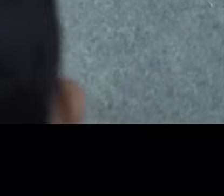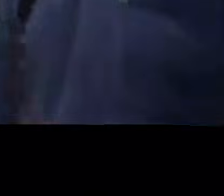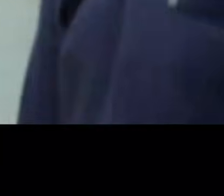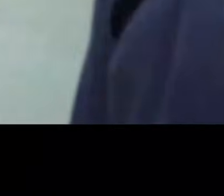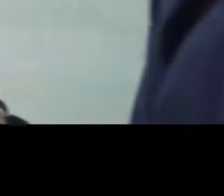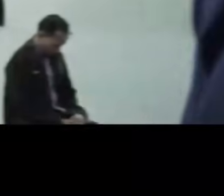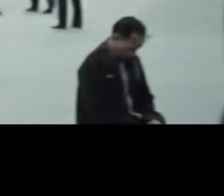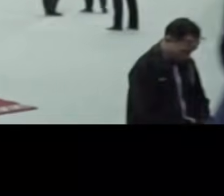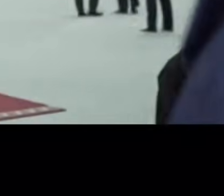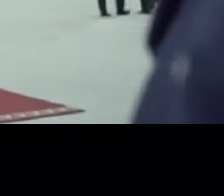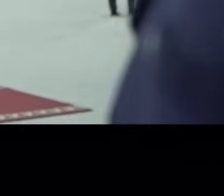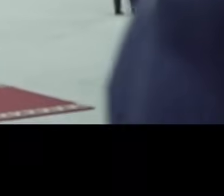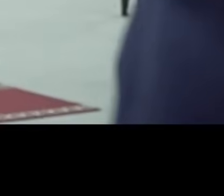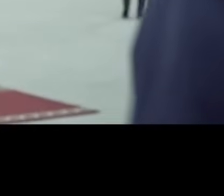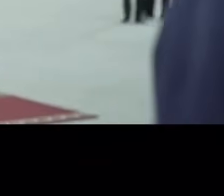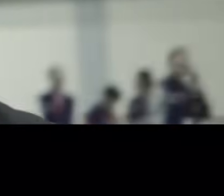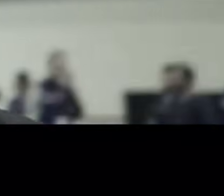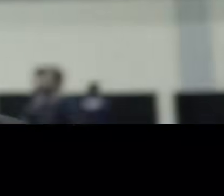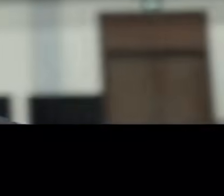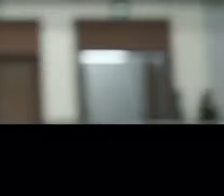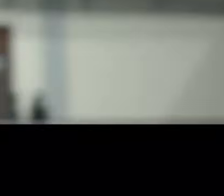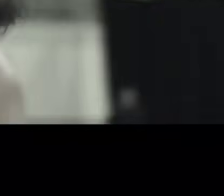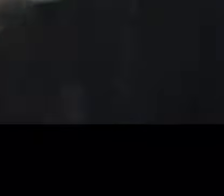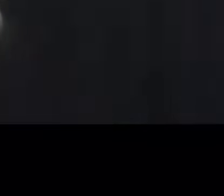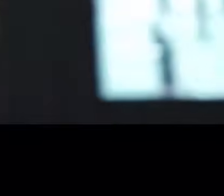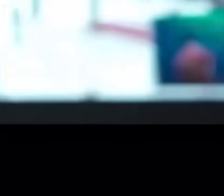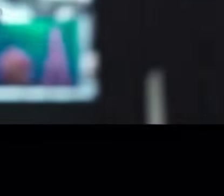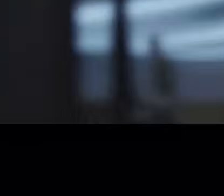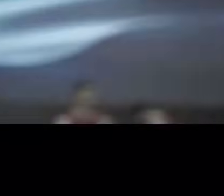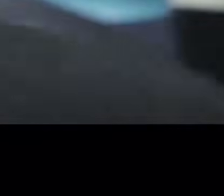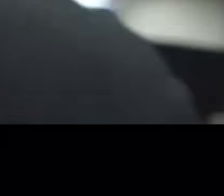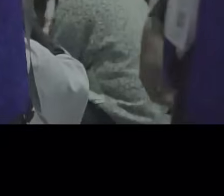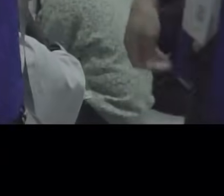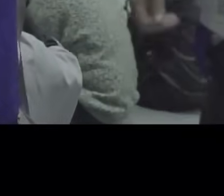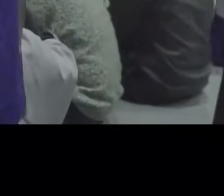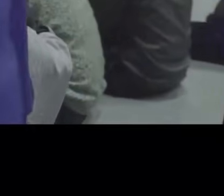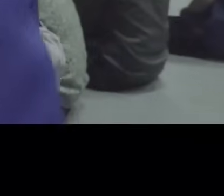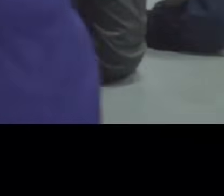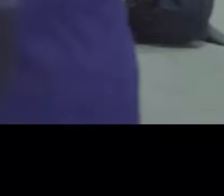Bang Heru monitor. Segini kerja VIP mau malam.